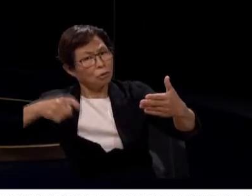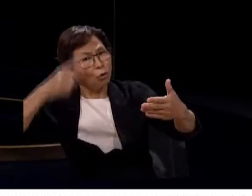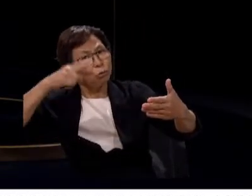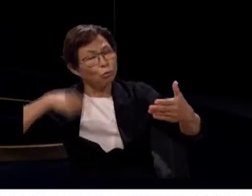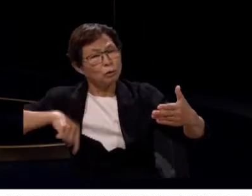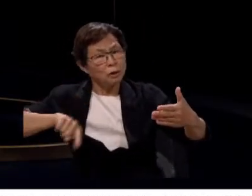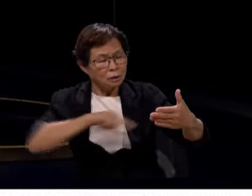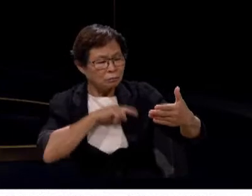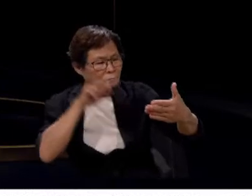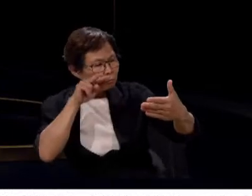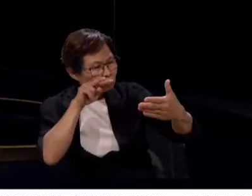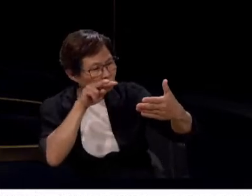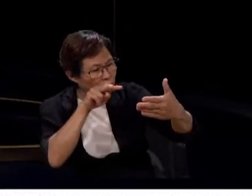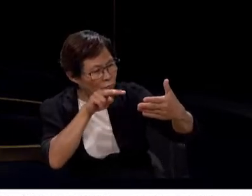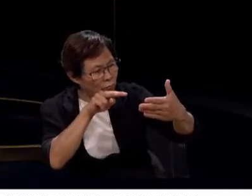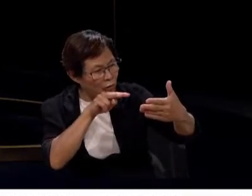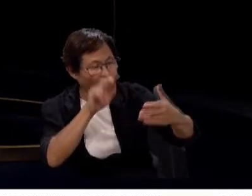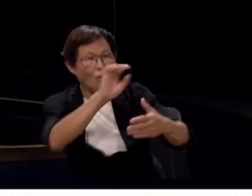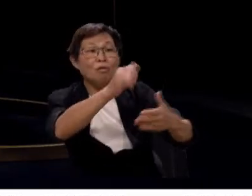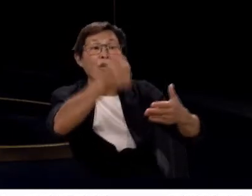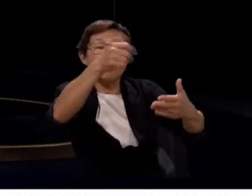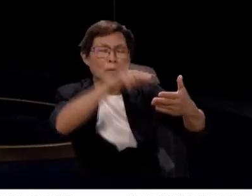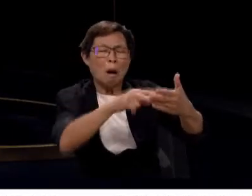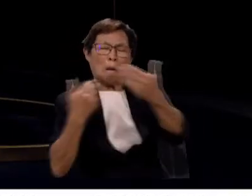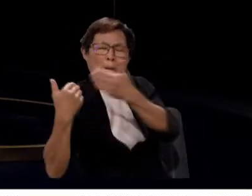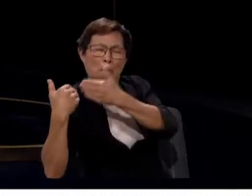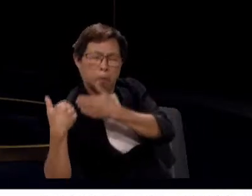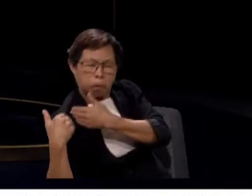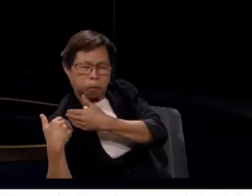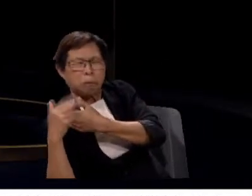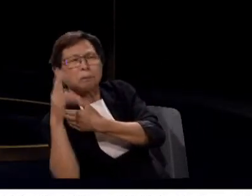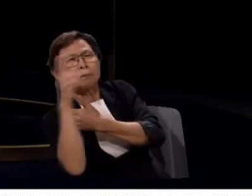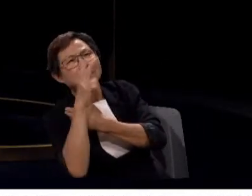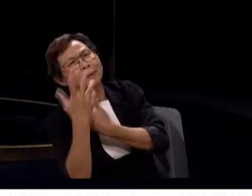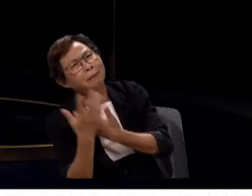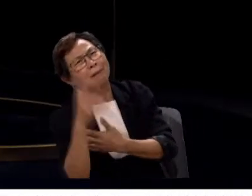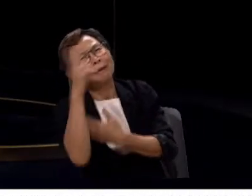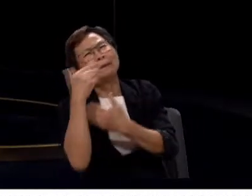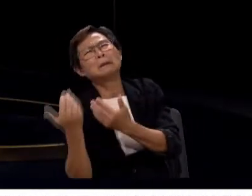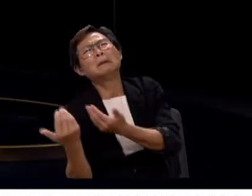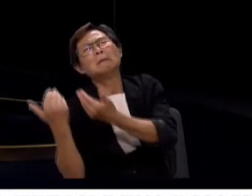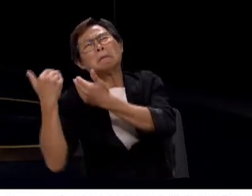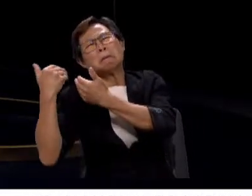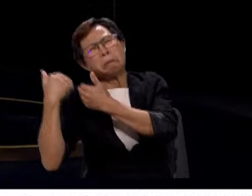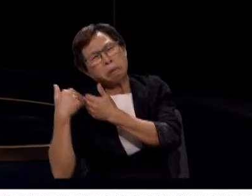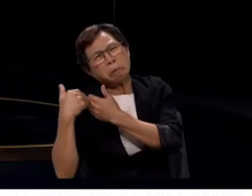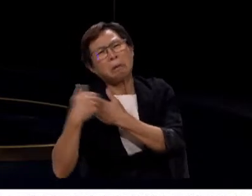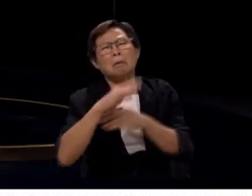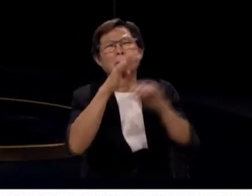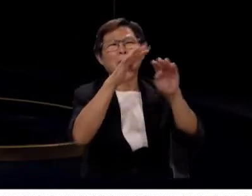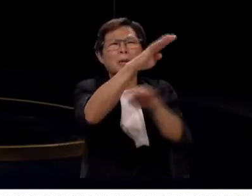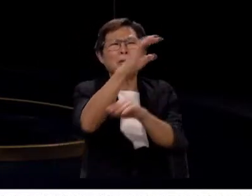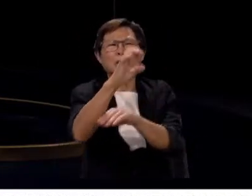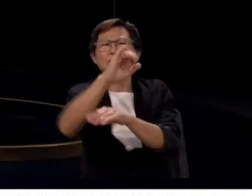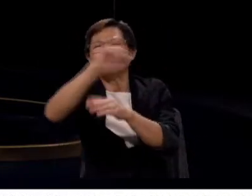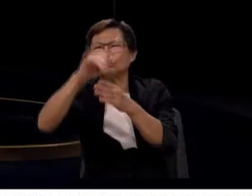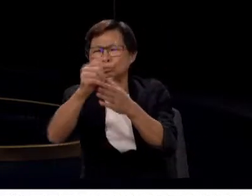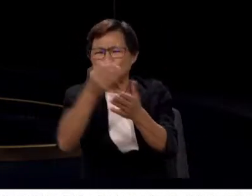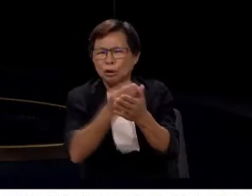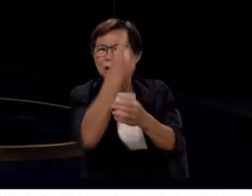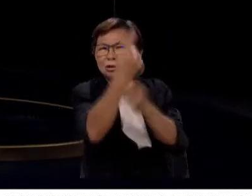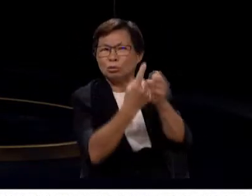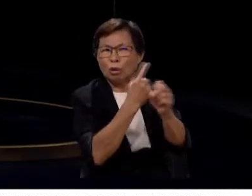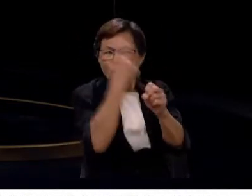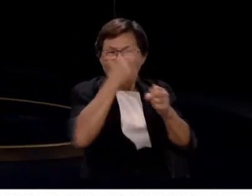untuk kita melihat azab pertamanya beban dan kerajaan-kerajaan terpaksa menanggung besarnya 400juta setiap tahun